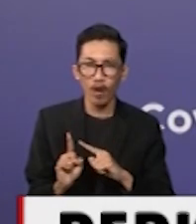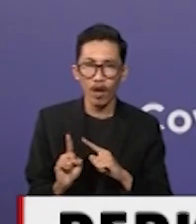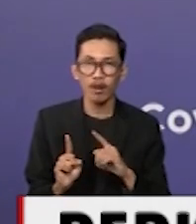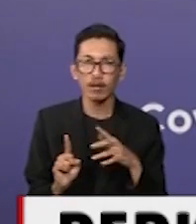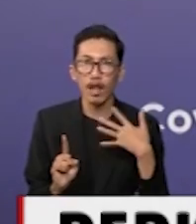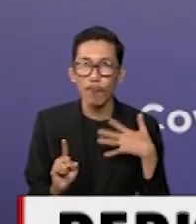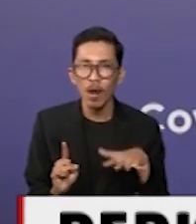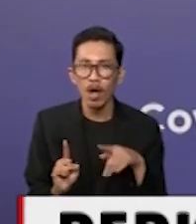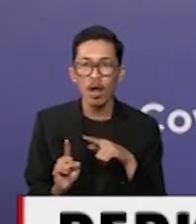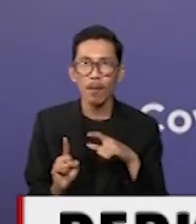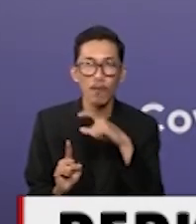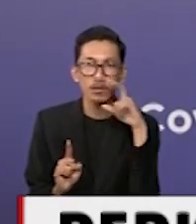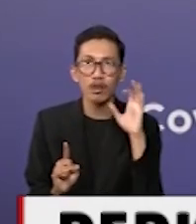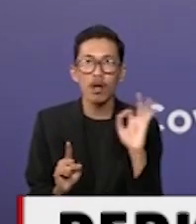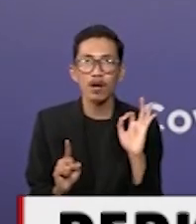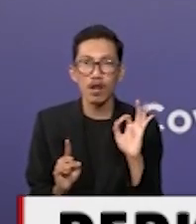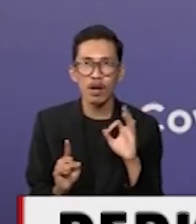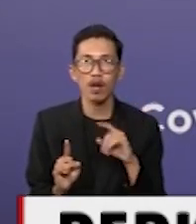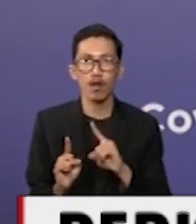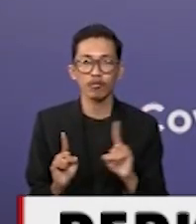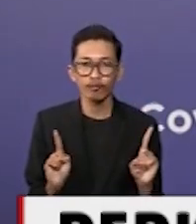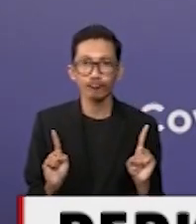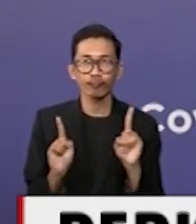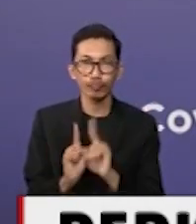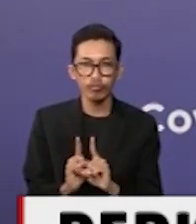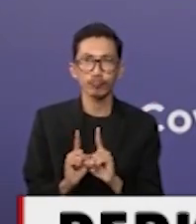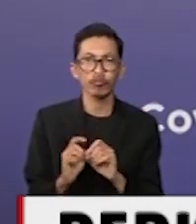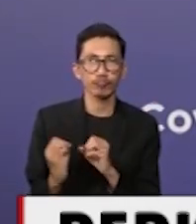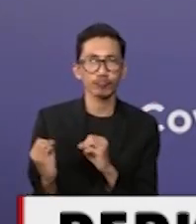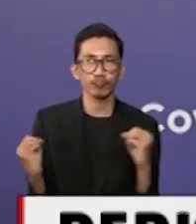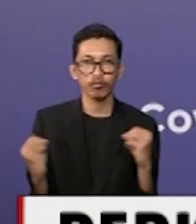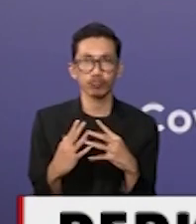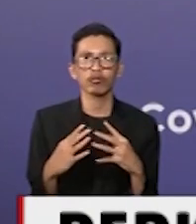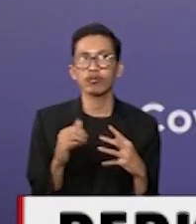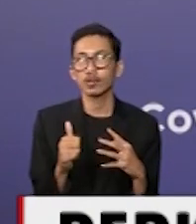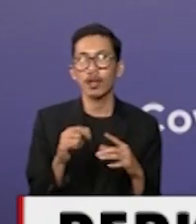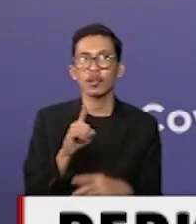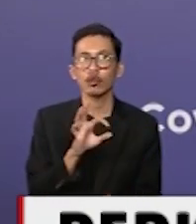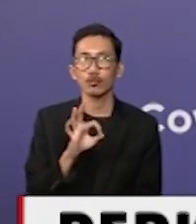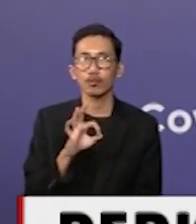rentan, tidak menggunakan masker, maka kemungkinan terjadi penularan 100%.